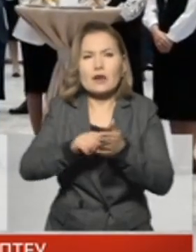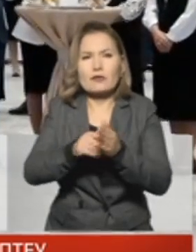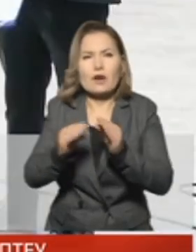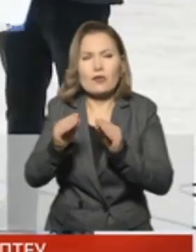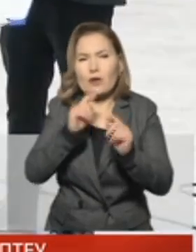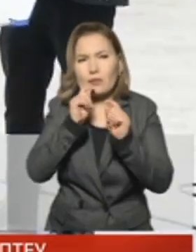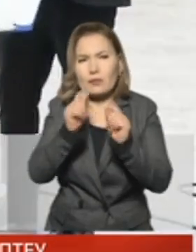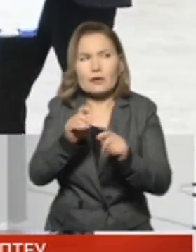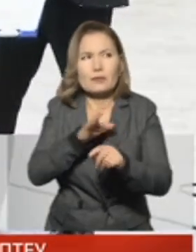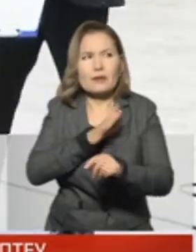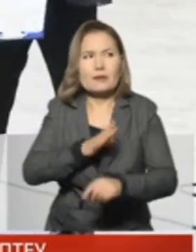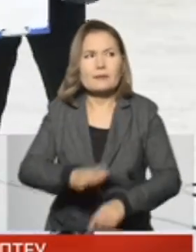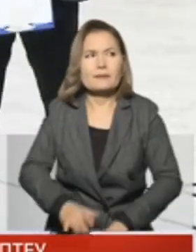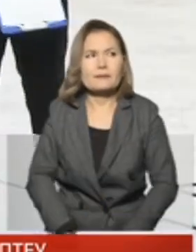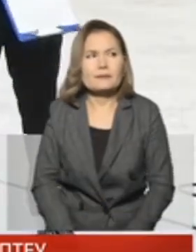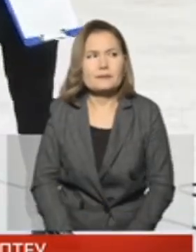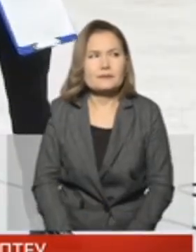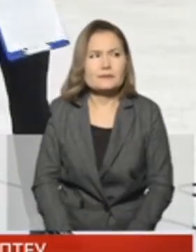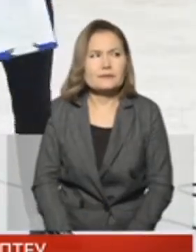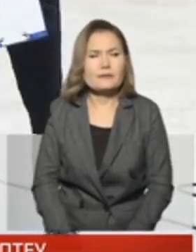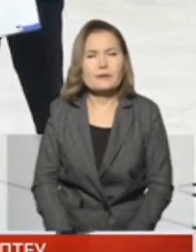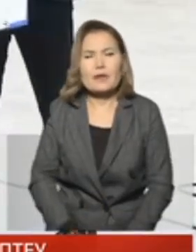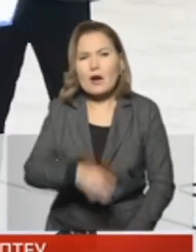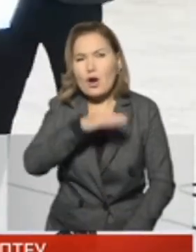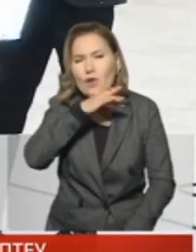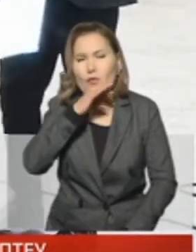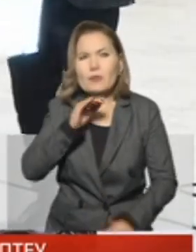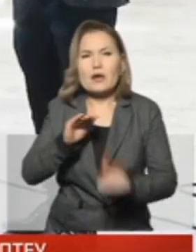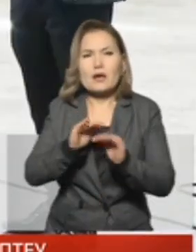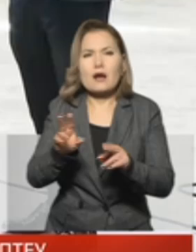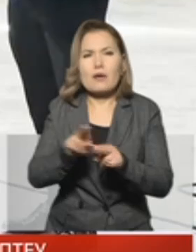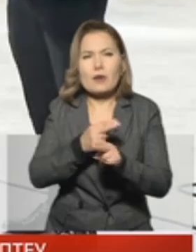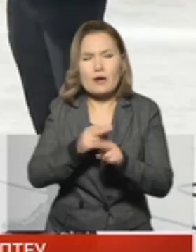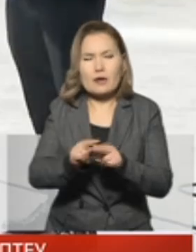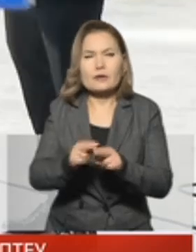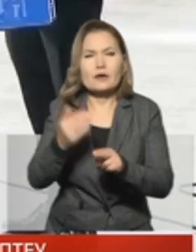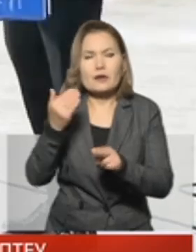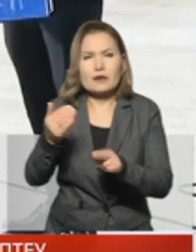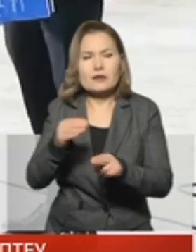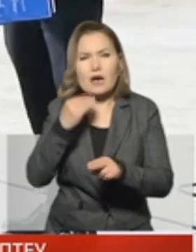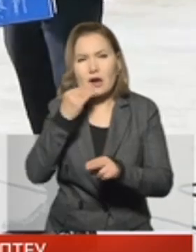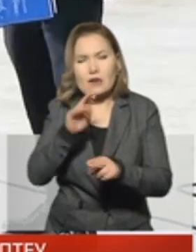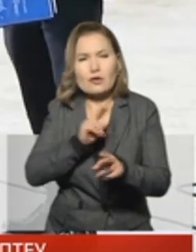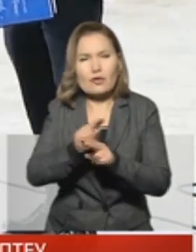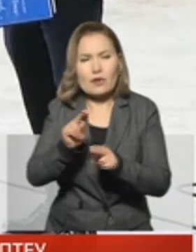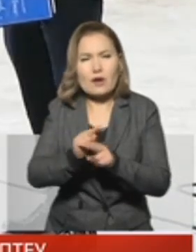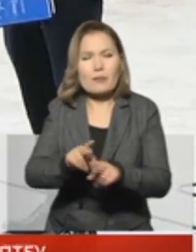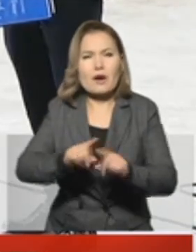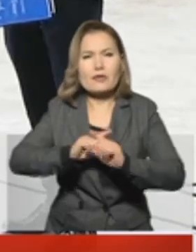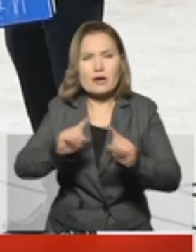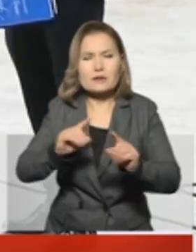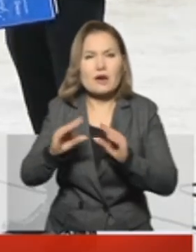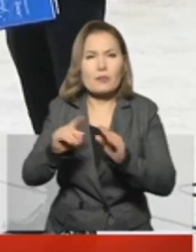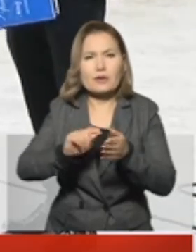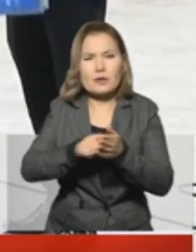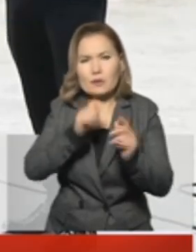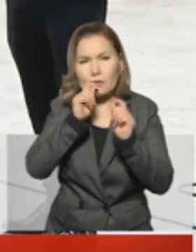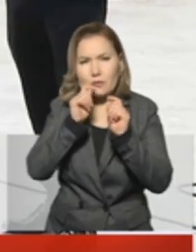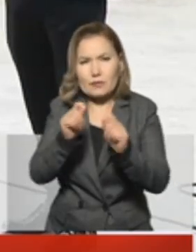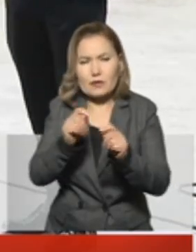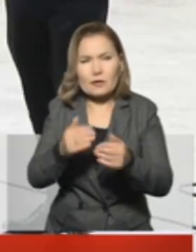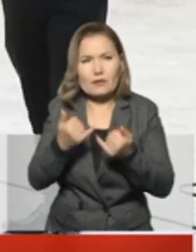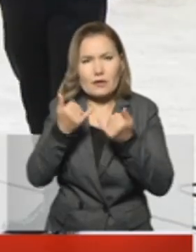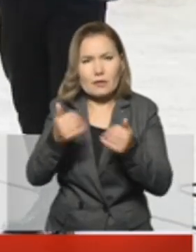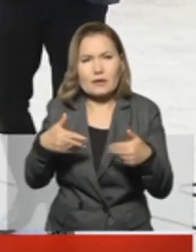сыйлады. Талай-талай шәкірттерді дайында өсіргеніміз үшін осындай кереметті автокөлікке